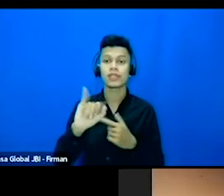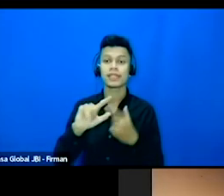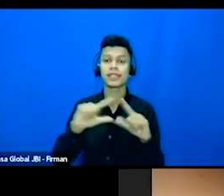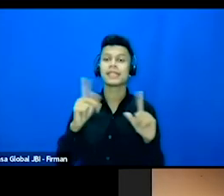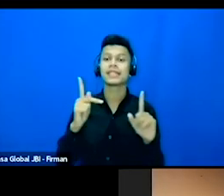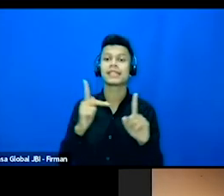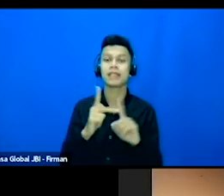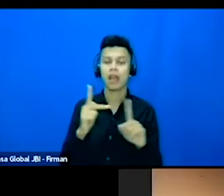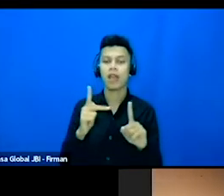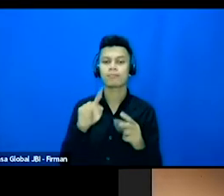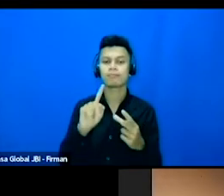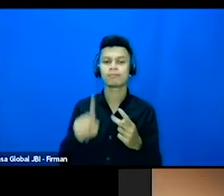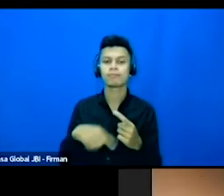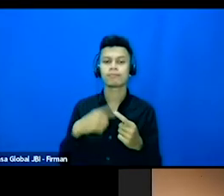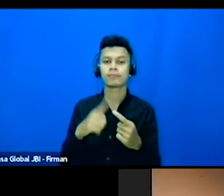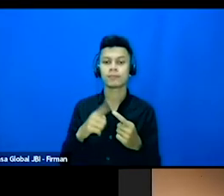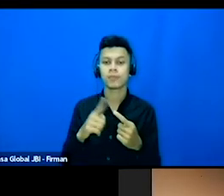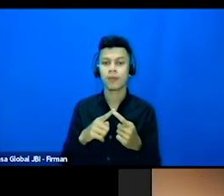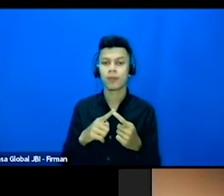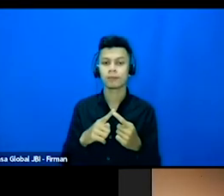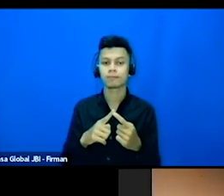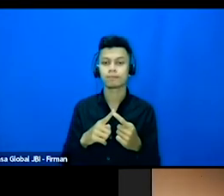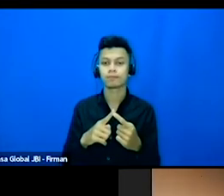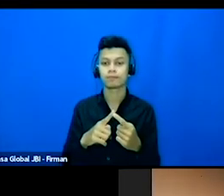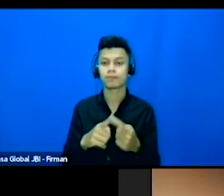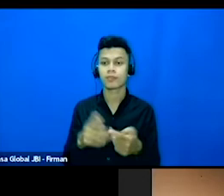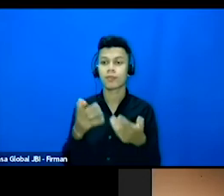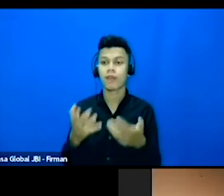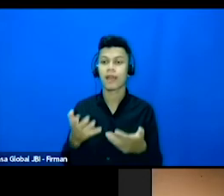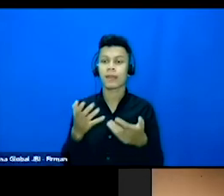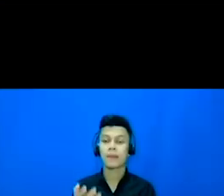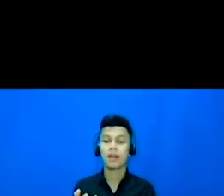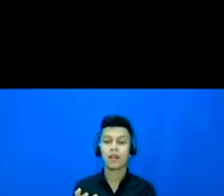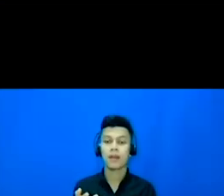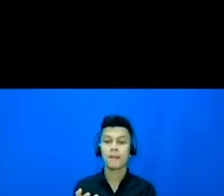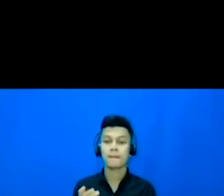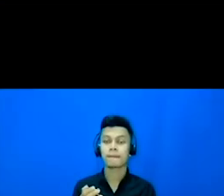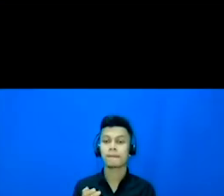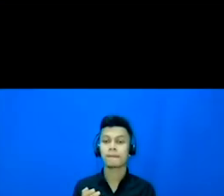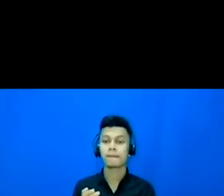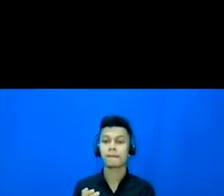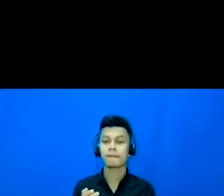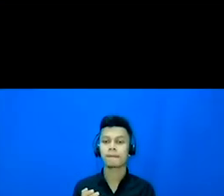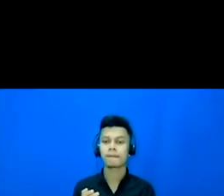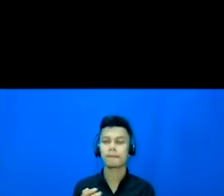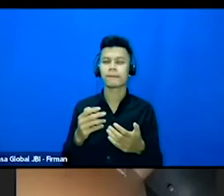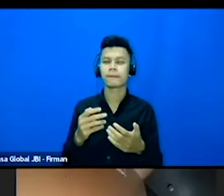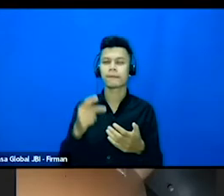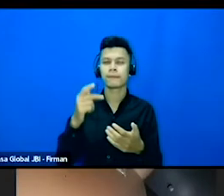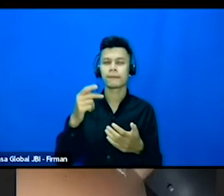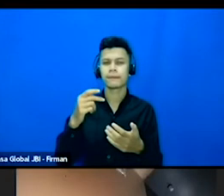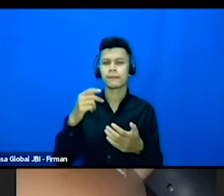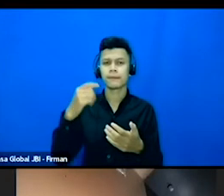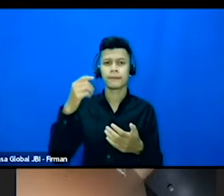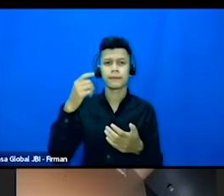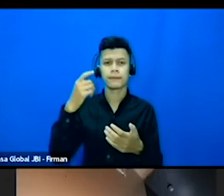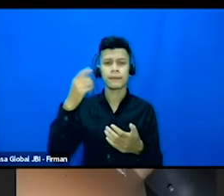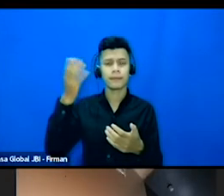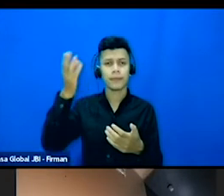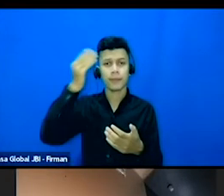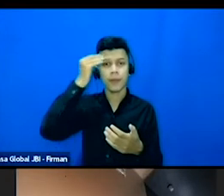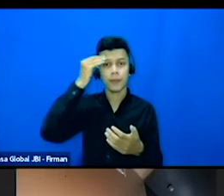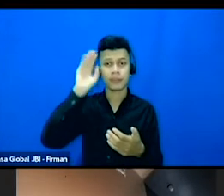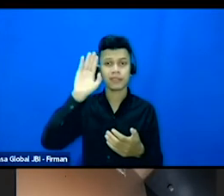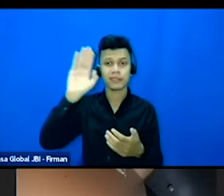Diah yang pertama adalah Bagaimanakah kemudian proyeksi di lhk mengenai bagaimana untuk